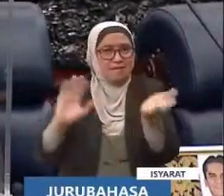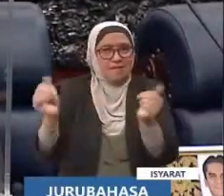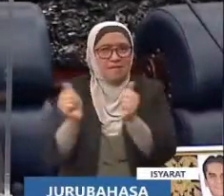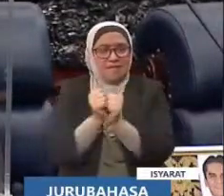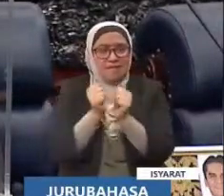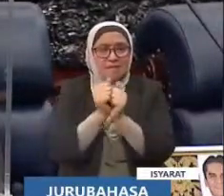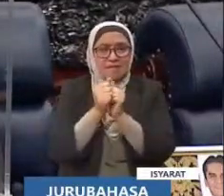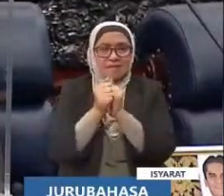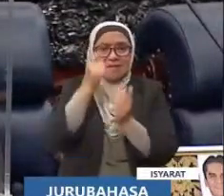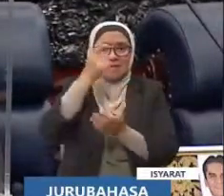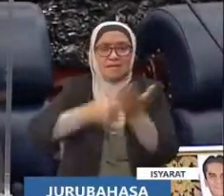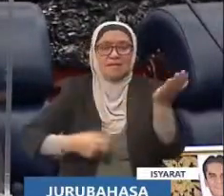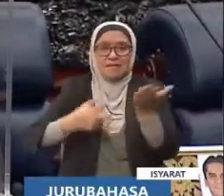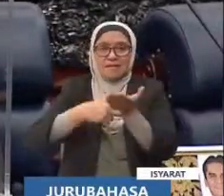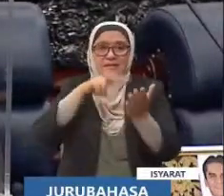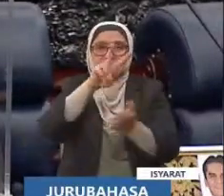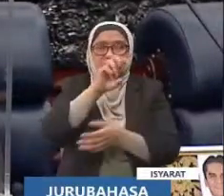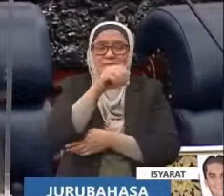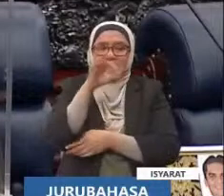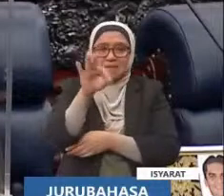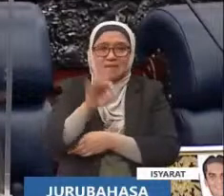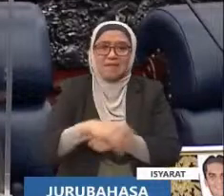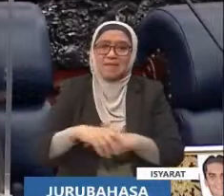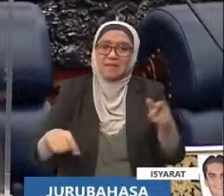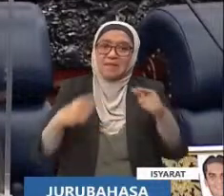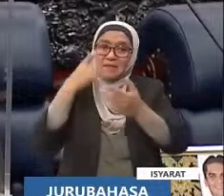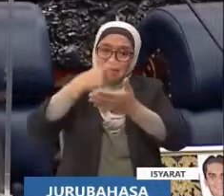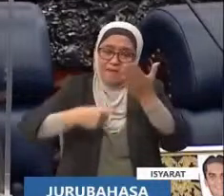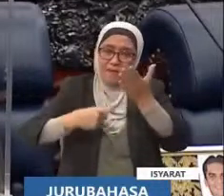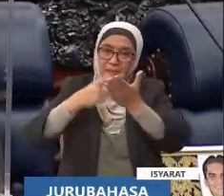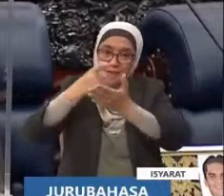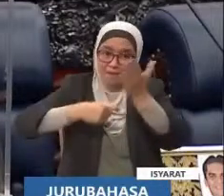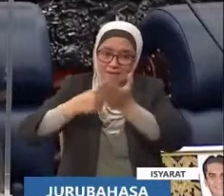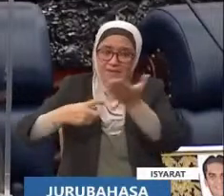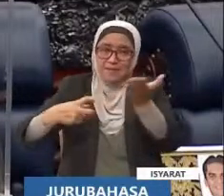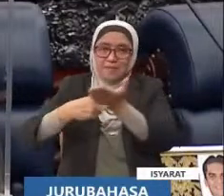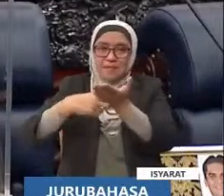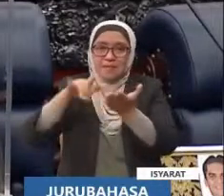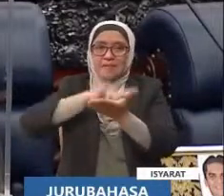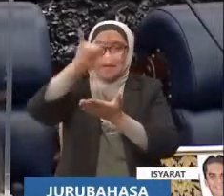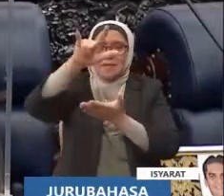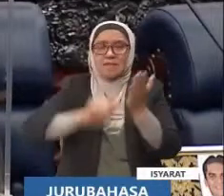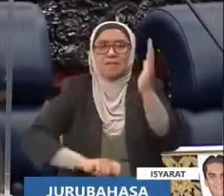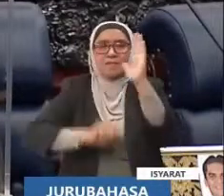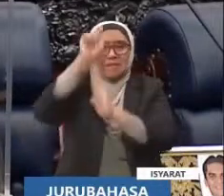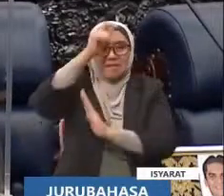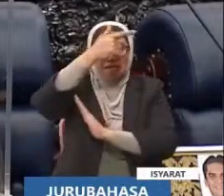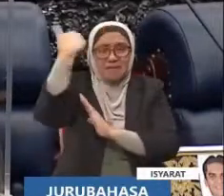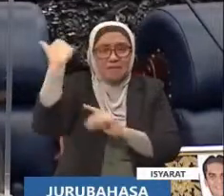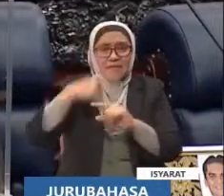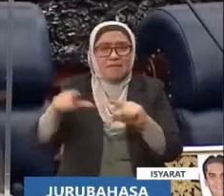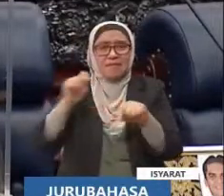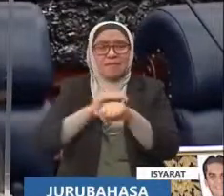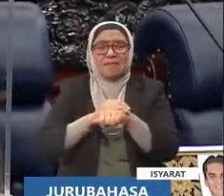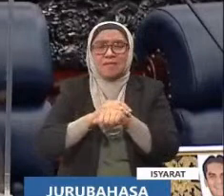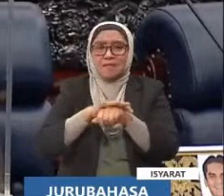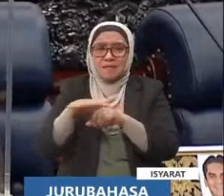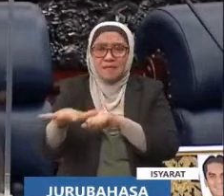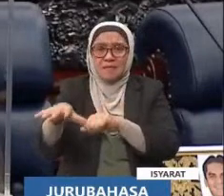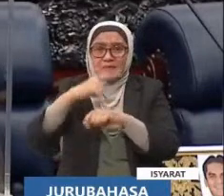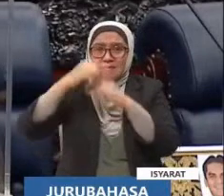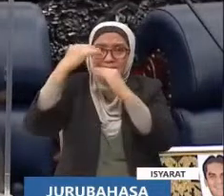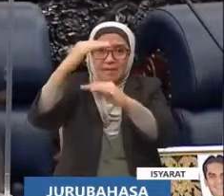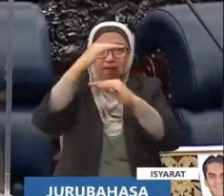pada tahun 2011 ada tiket penerbangan yang tinggi ini diantara antara lain merupakan kesan kepada pelaksanaan hak-hak